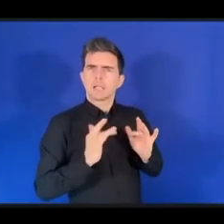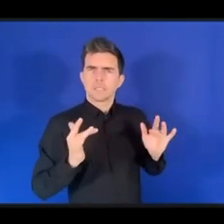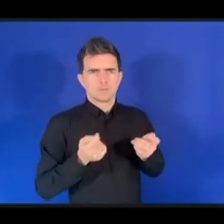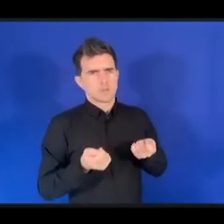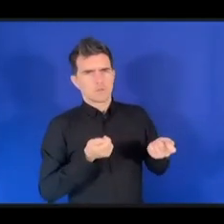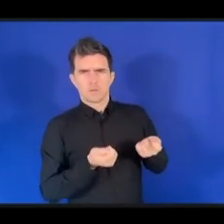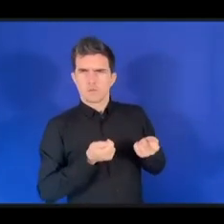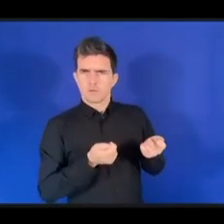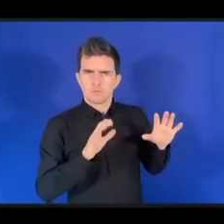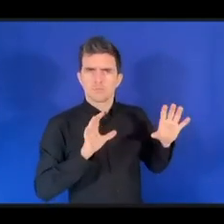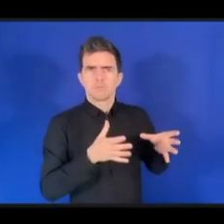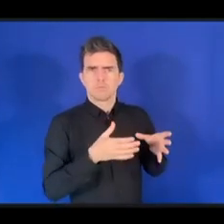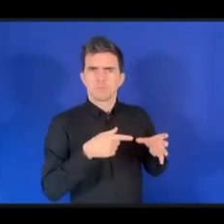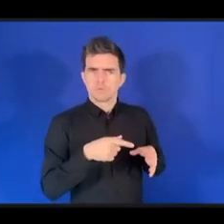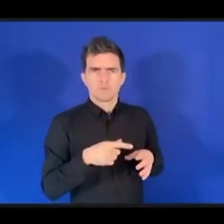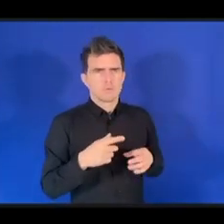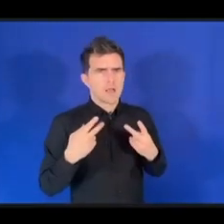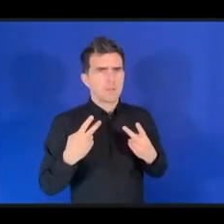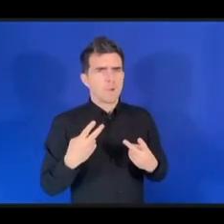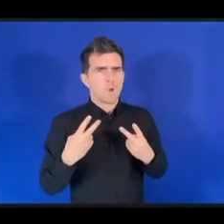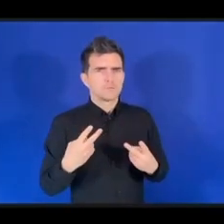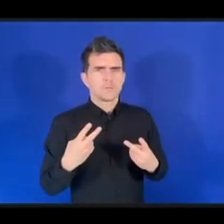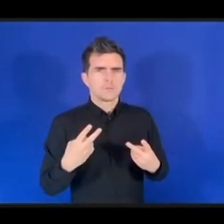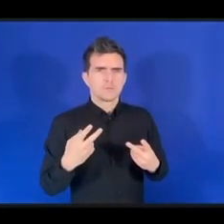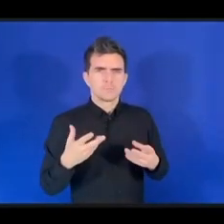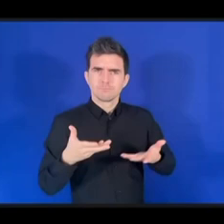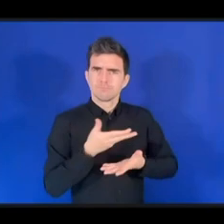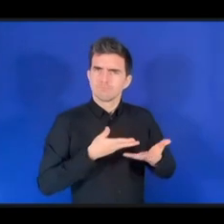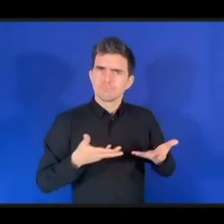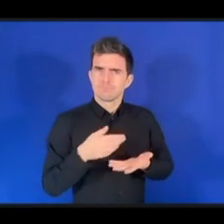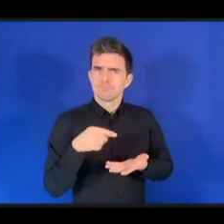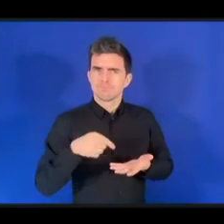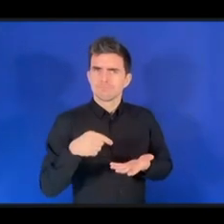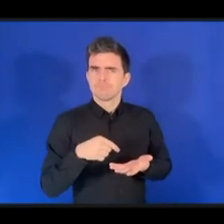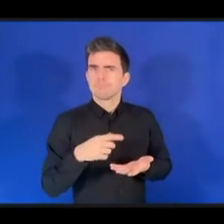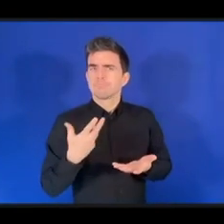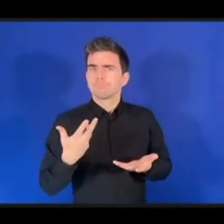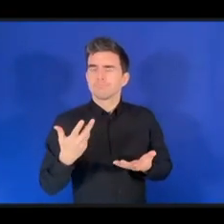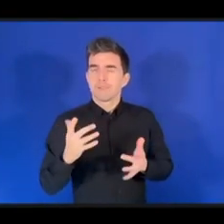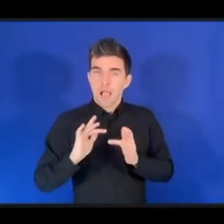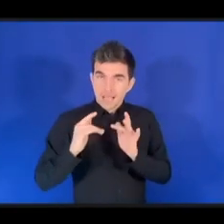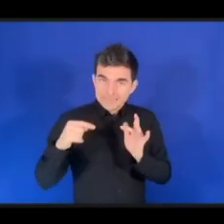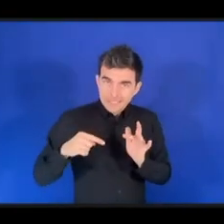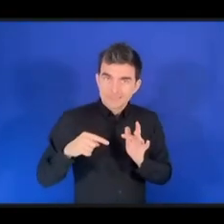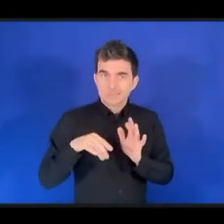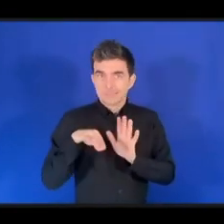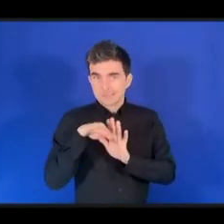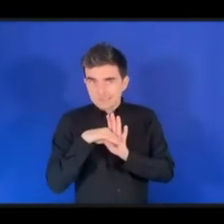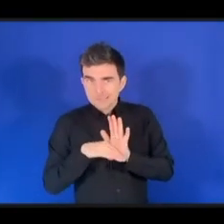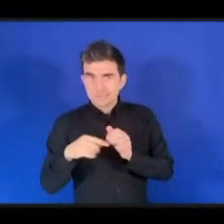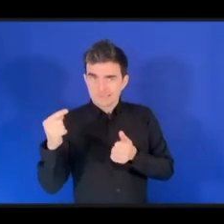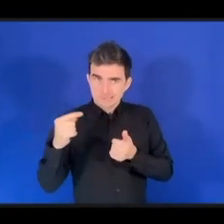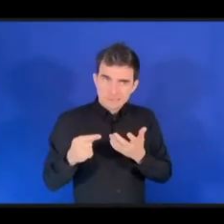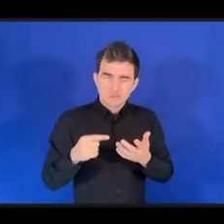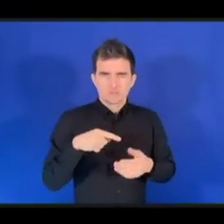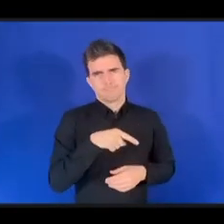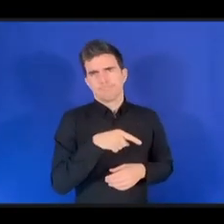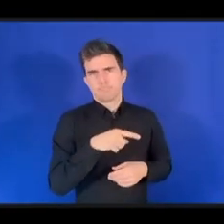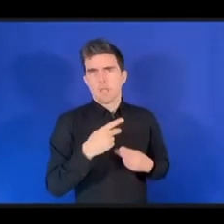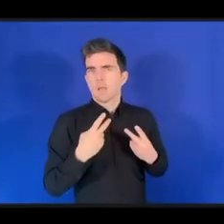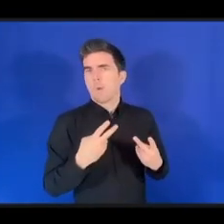يسهم في سياسات الانترنت انا سعيد لاننا تمكنا من استضافه هذه